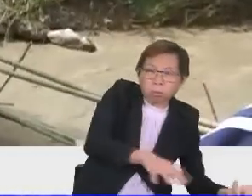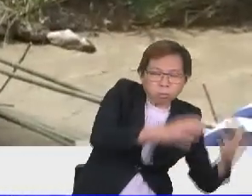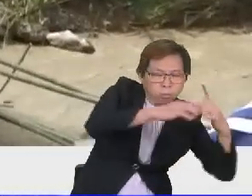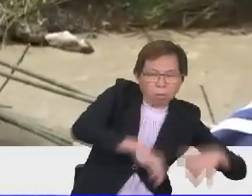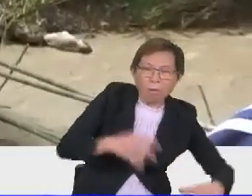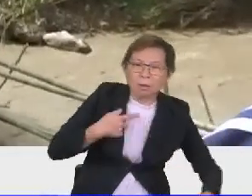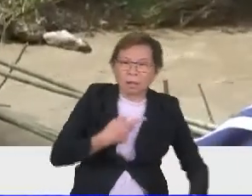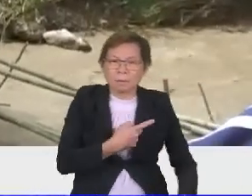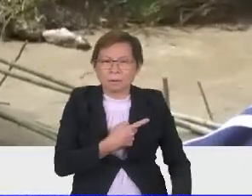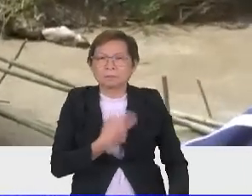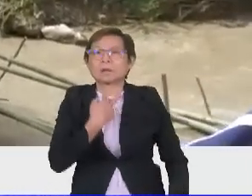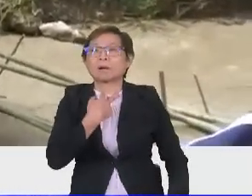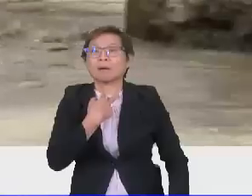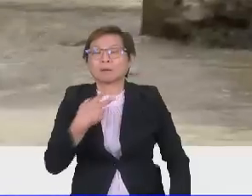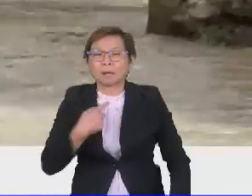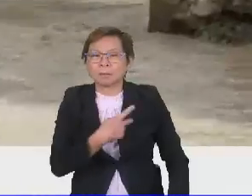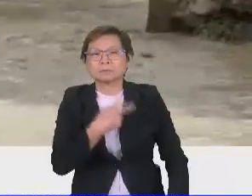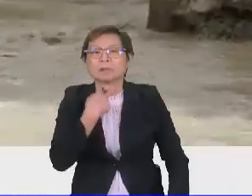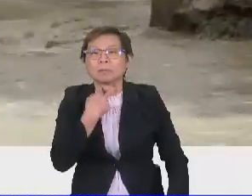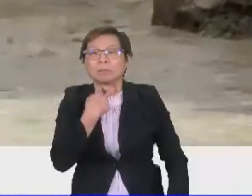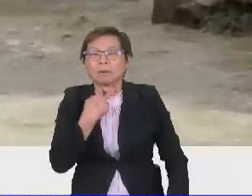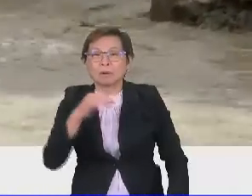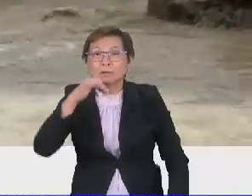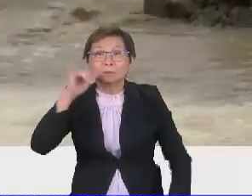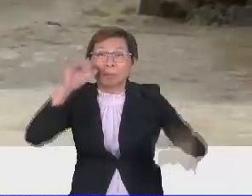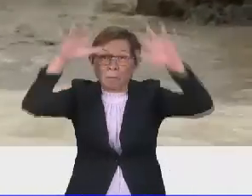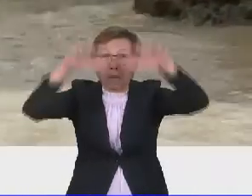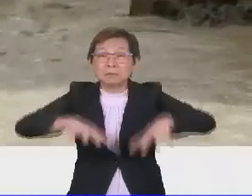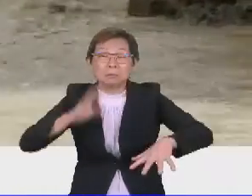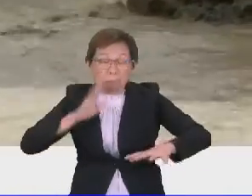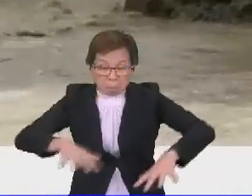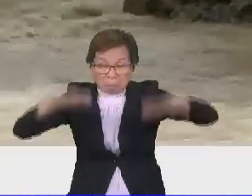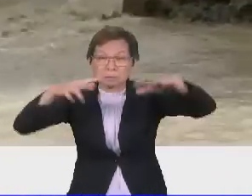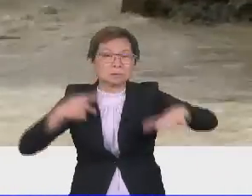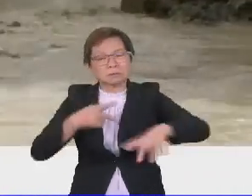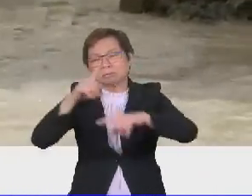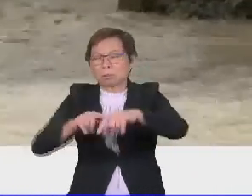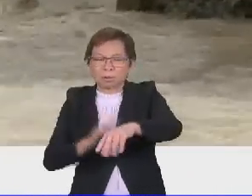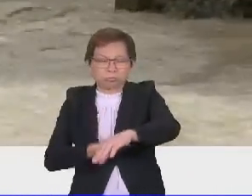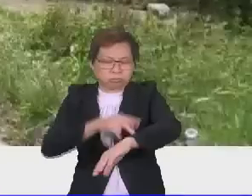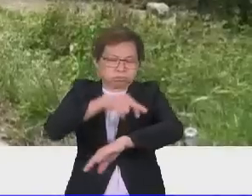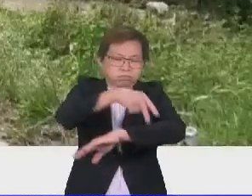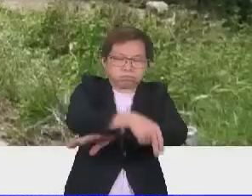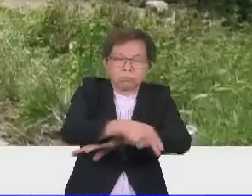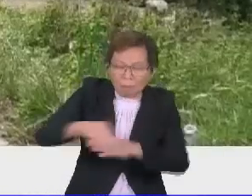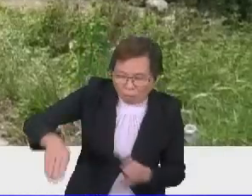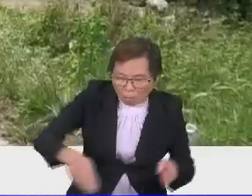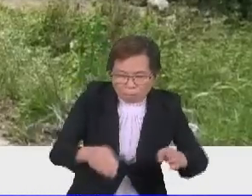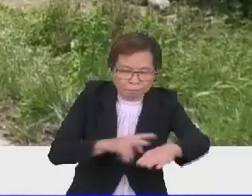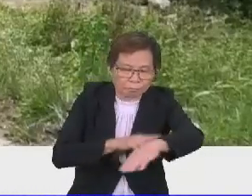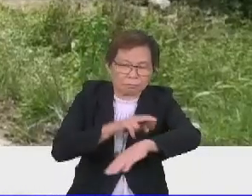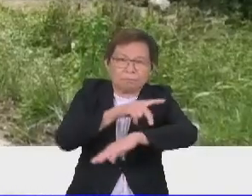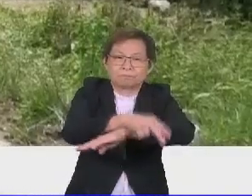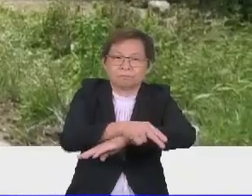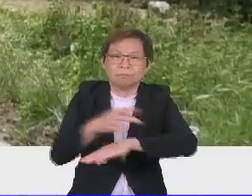rangkap itu banjir kemarin kami tidak dapat menyeberang sungai saramai kami